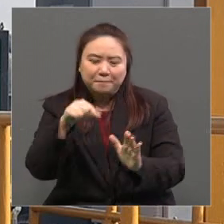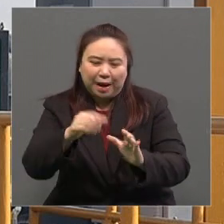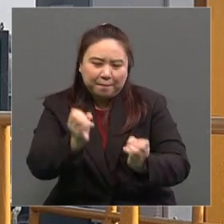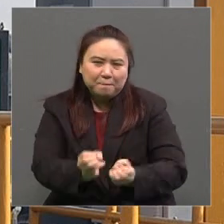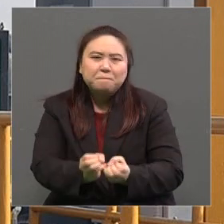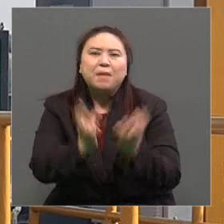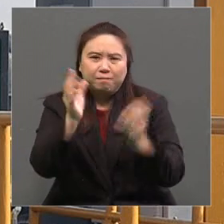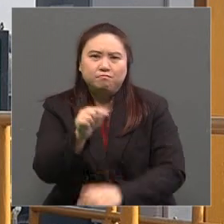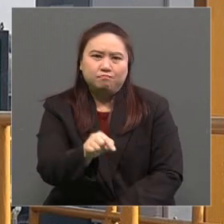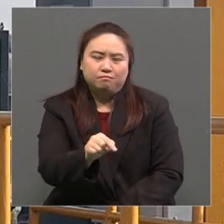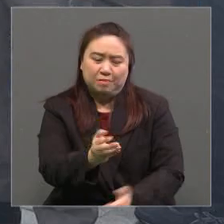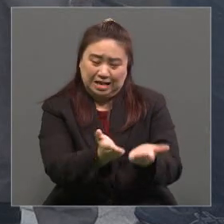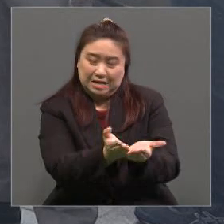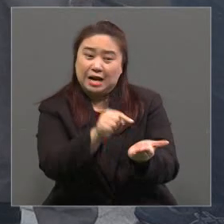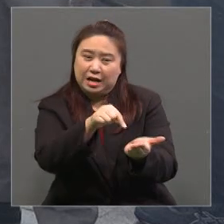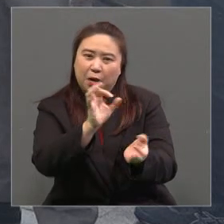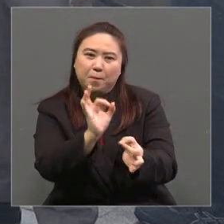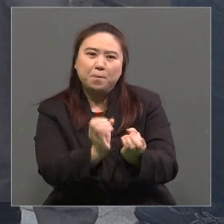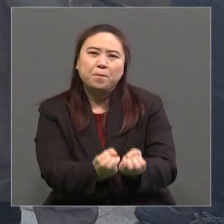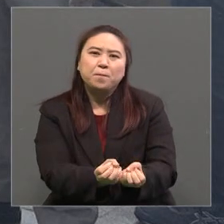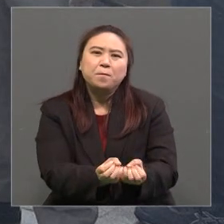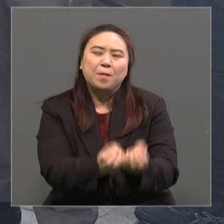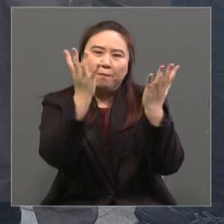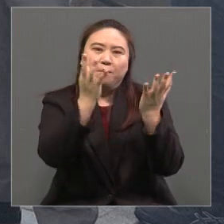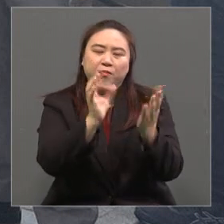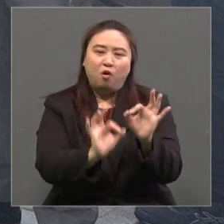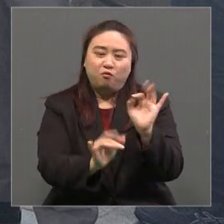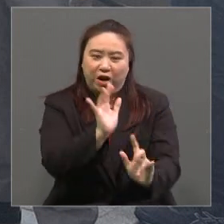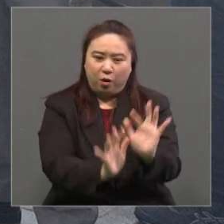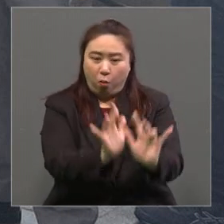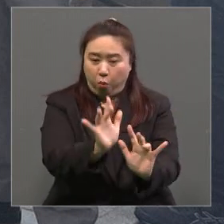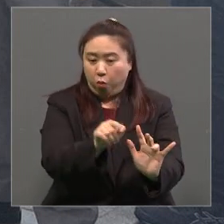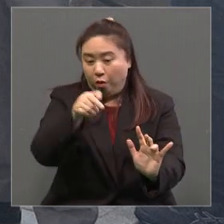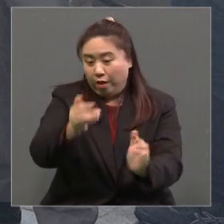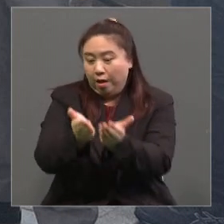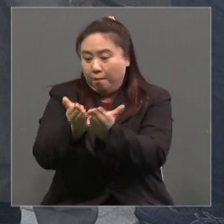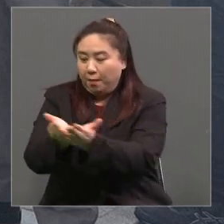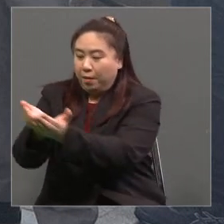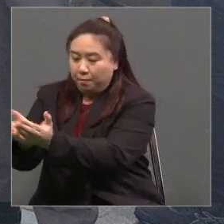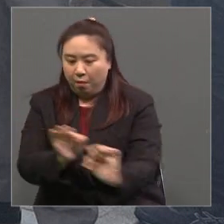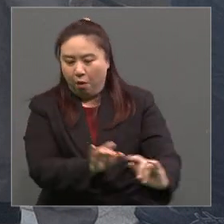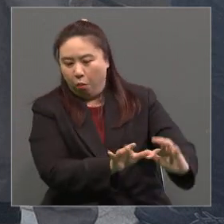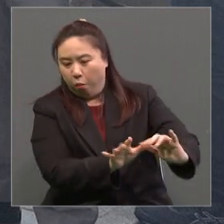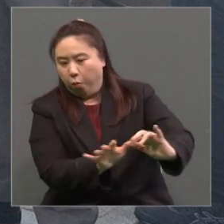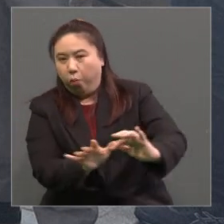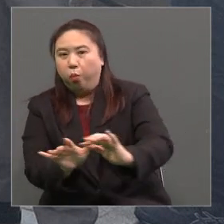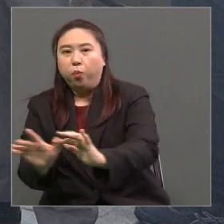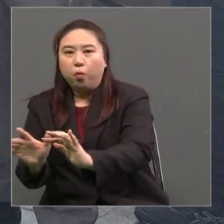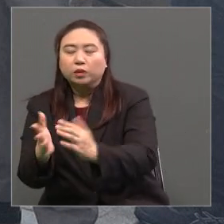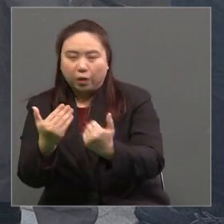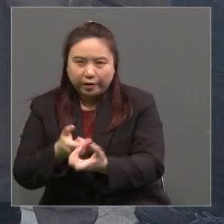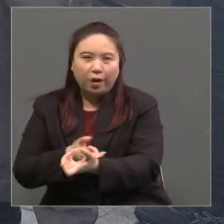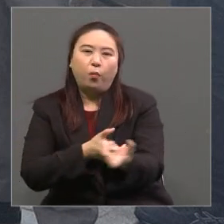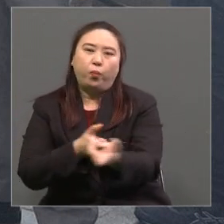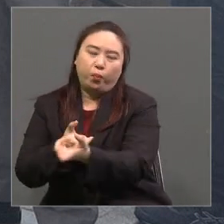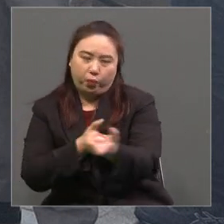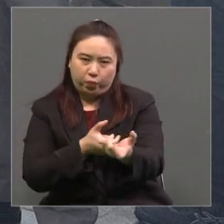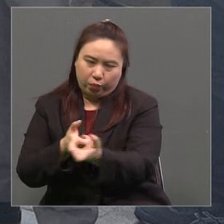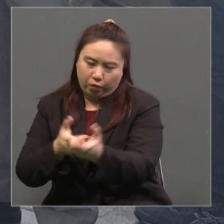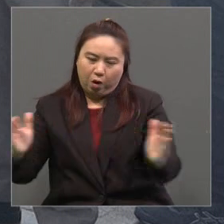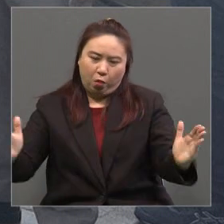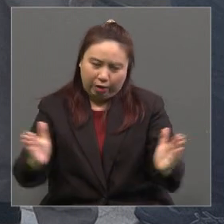เจ้าหน้าที่ผู้ดูแลแจ้งว่าเหตุเพลิงไหม้นั้นเกิดจากหม้อแบตเตอรี่ไฟฟ้าของเรือระเบิดนะครับของเรือลำหนึ่งเกิดระเบิดขึ้นและท